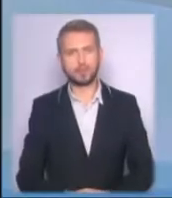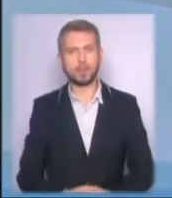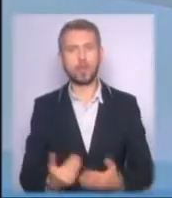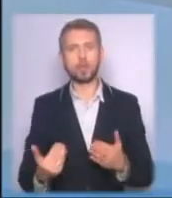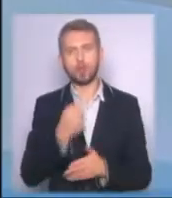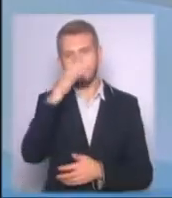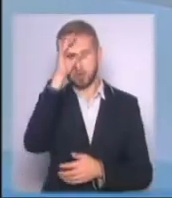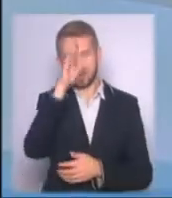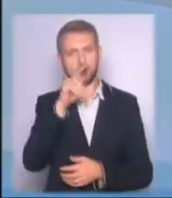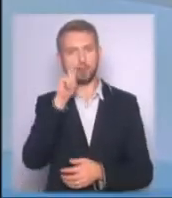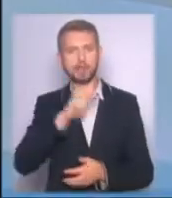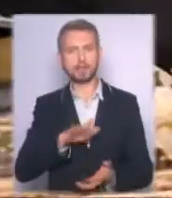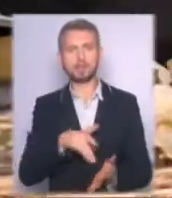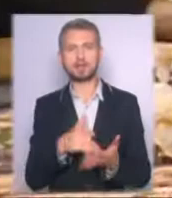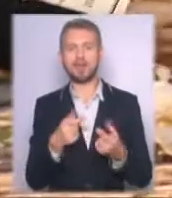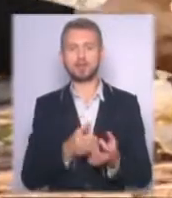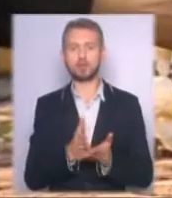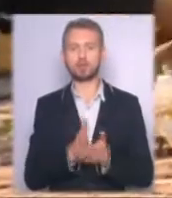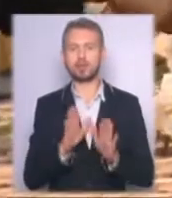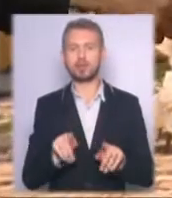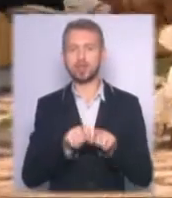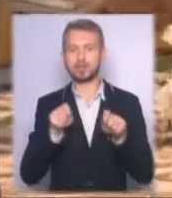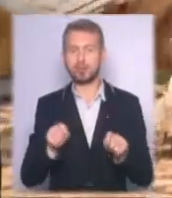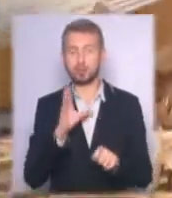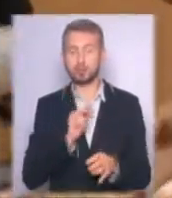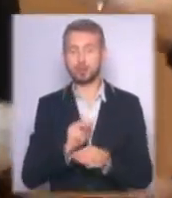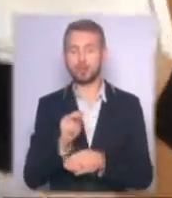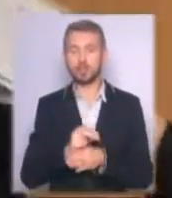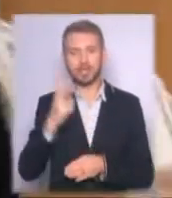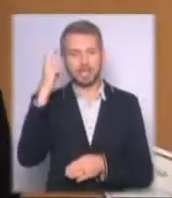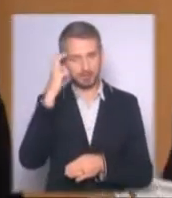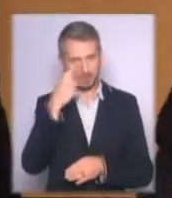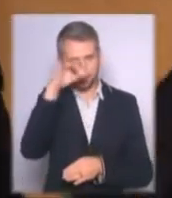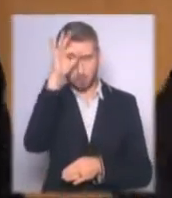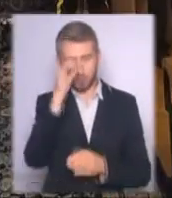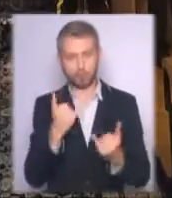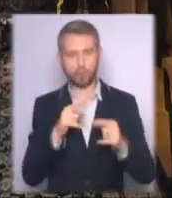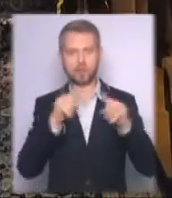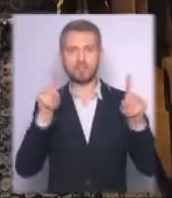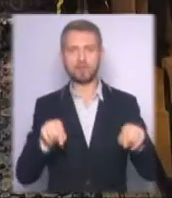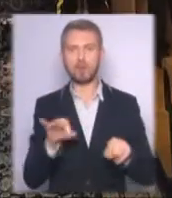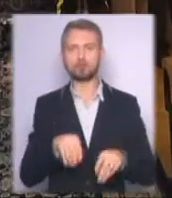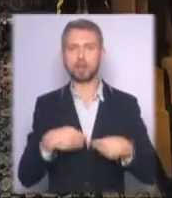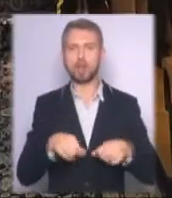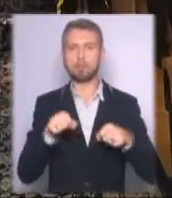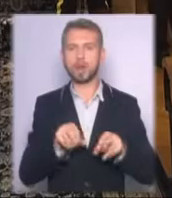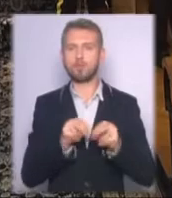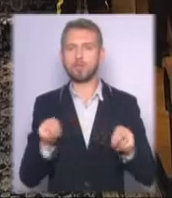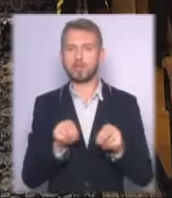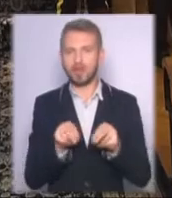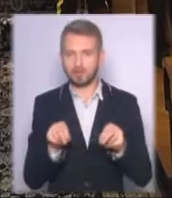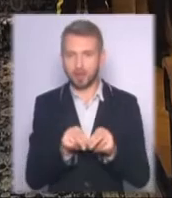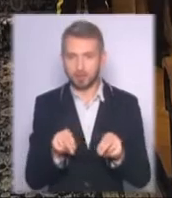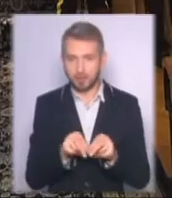Нових поліцейських в українських містах, де служби лише створюються, навчатимуть столичні патрульні. Сьогодні сертифікат, що дає право викладати тактику, з